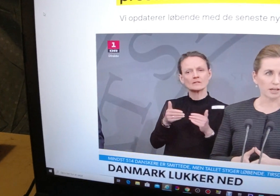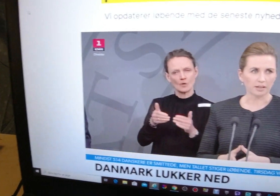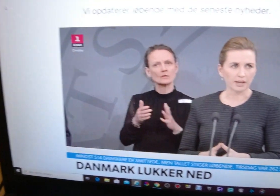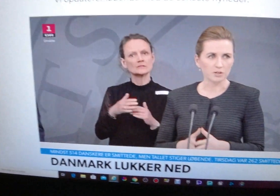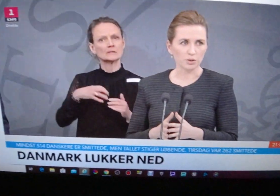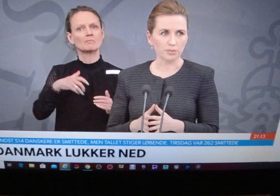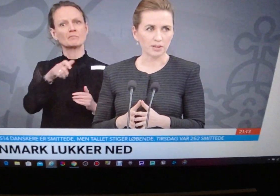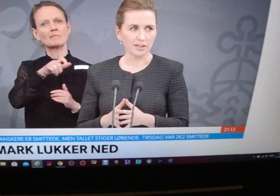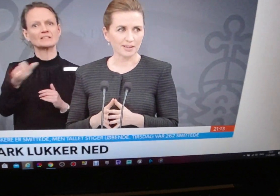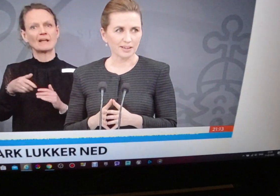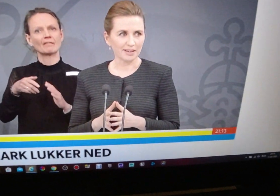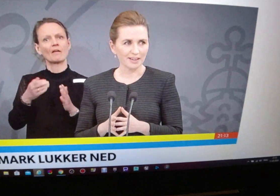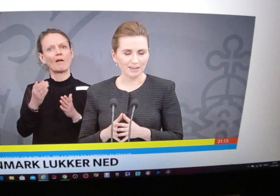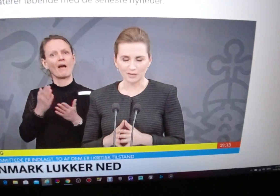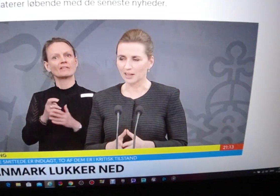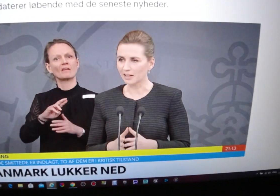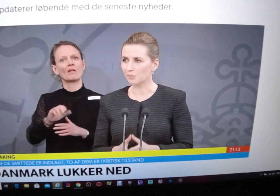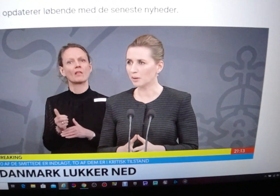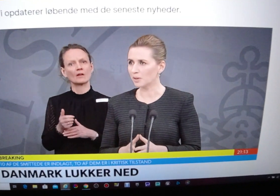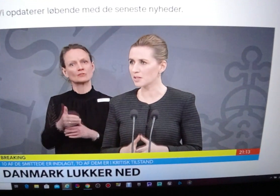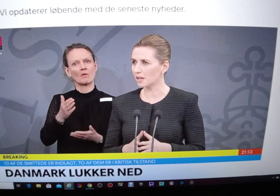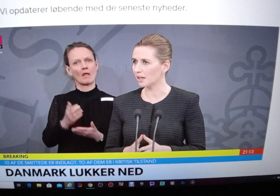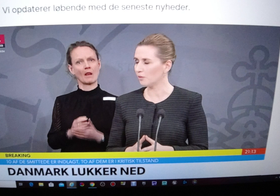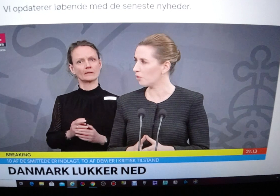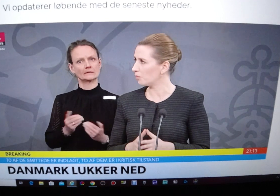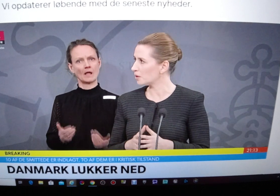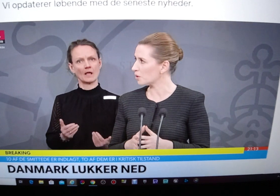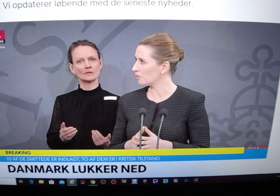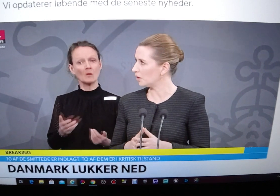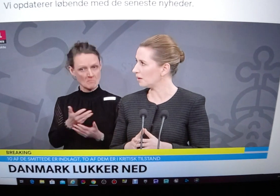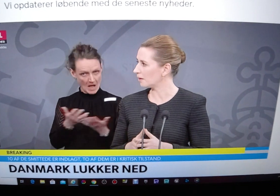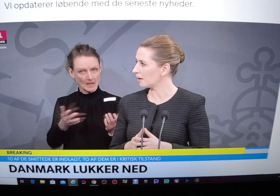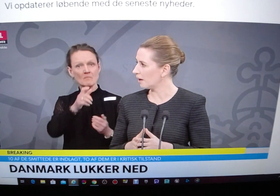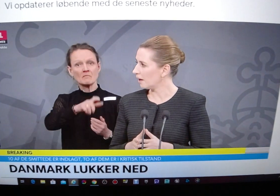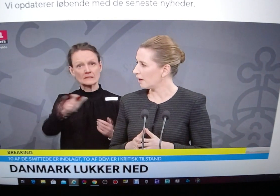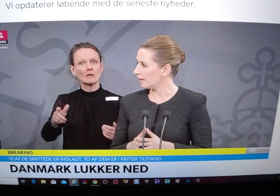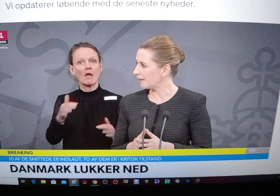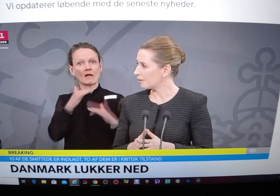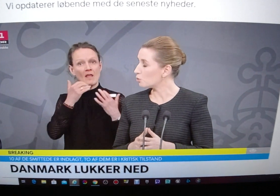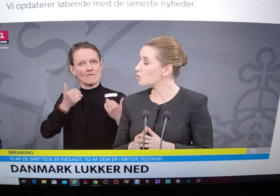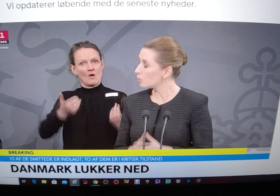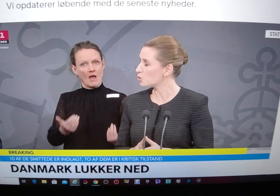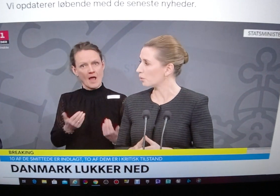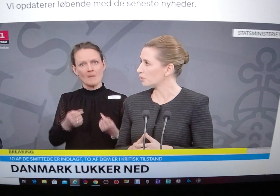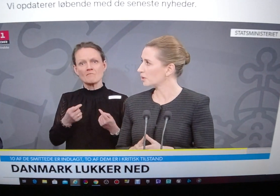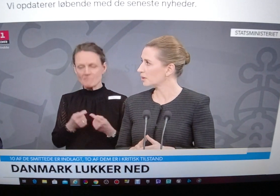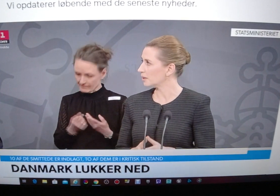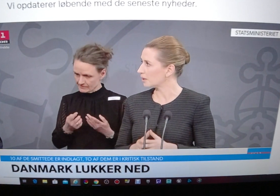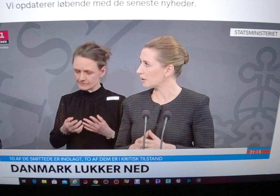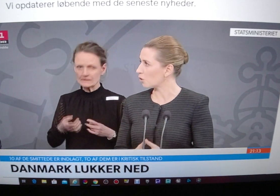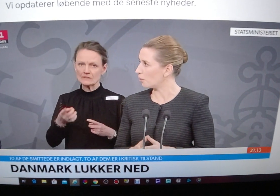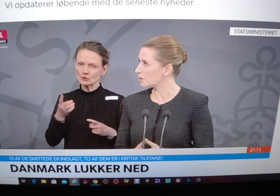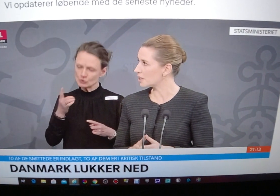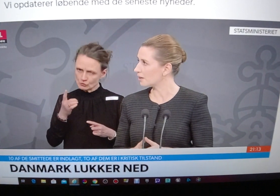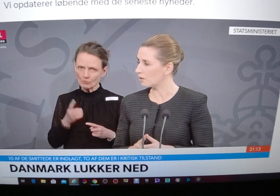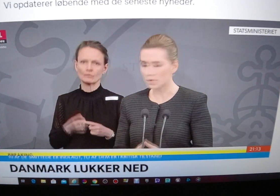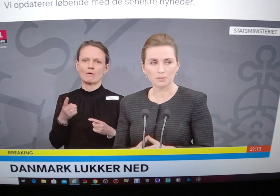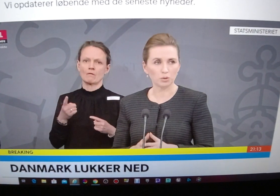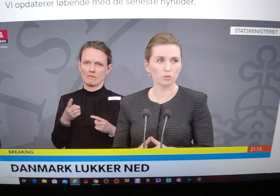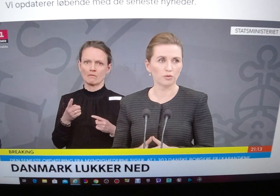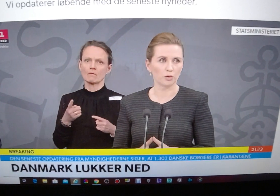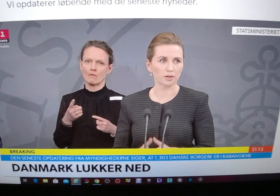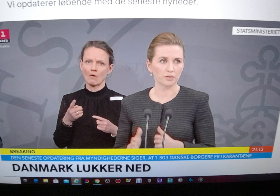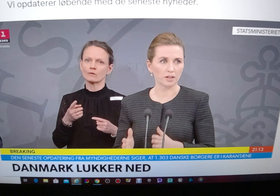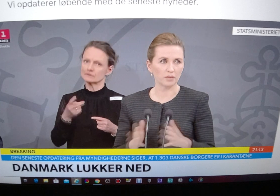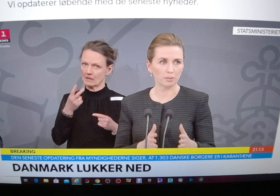der gælder i dag, og som jeg ved rigtig mange mennesker er glade for, men som vi udtvivlsomt kommer til at se at blive